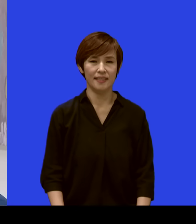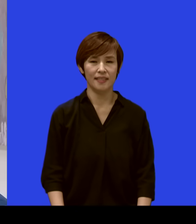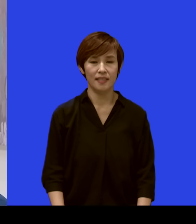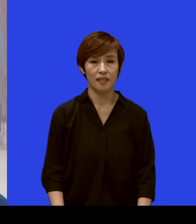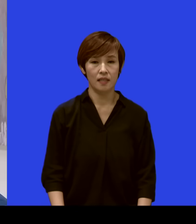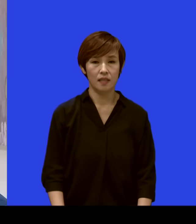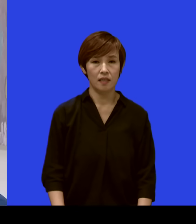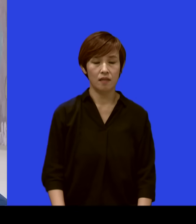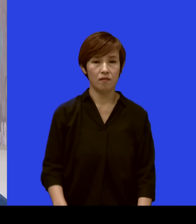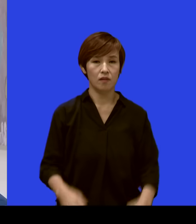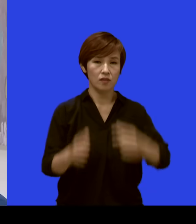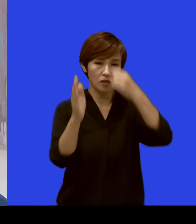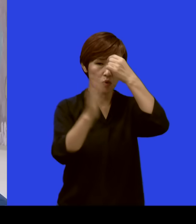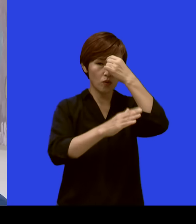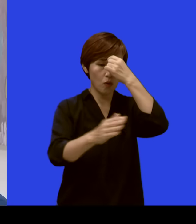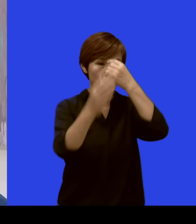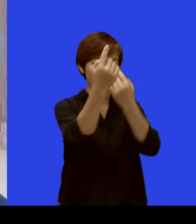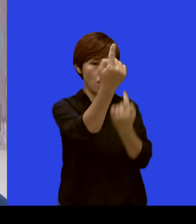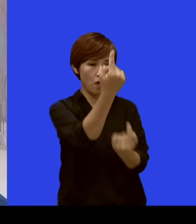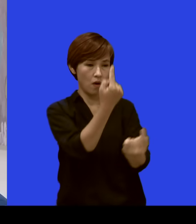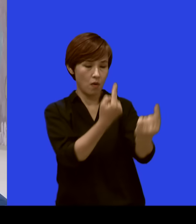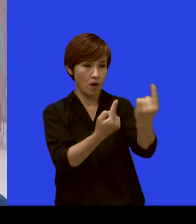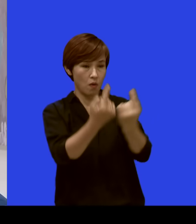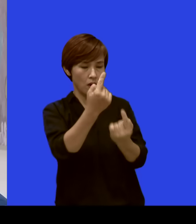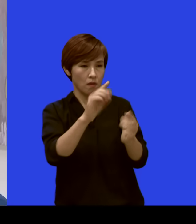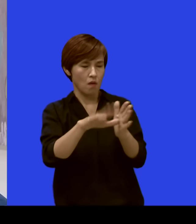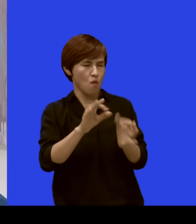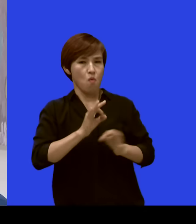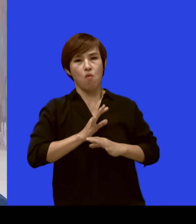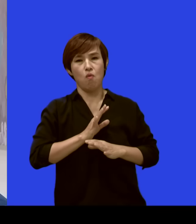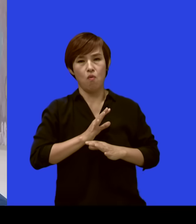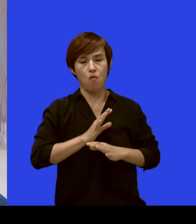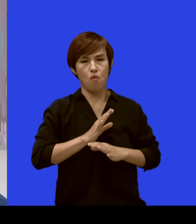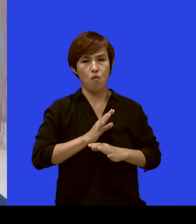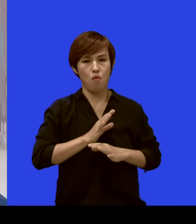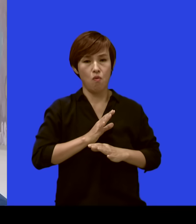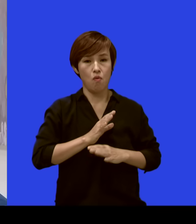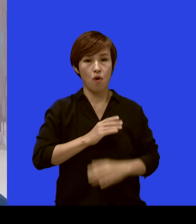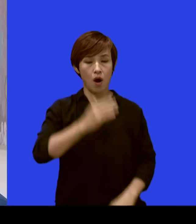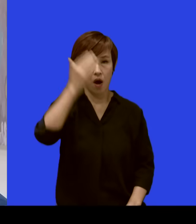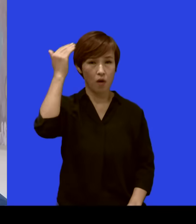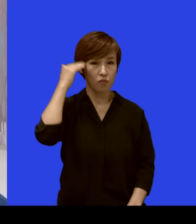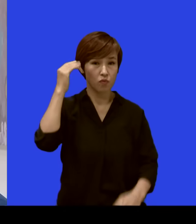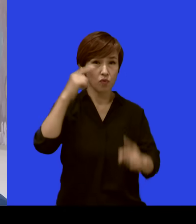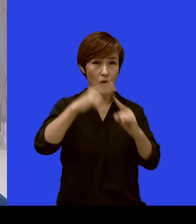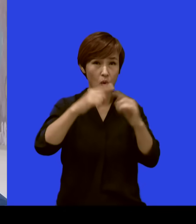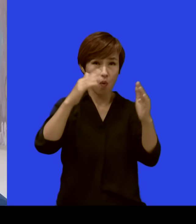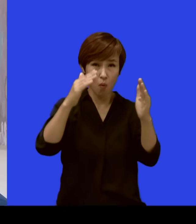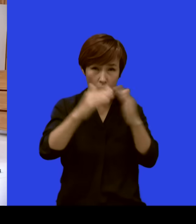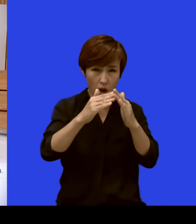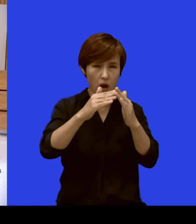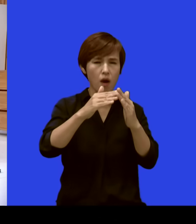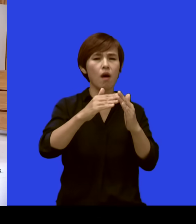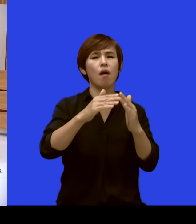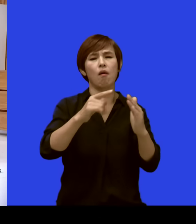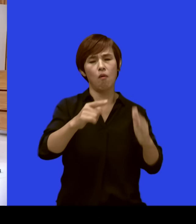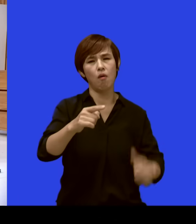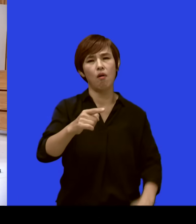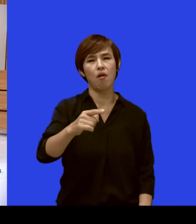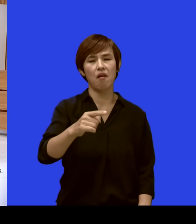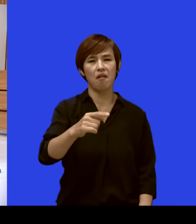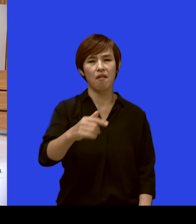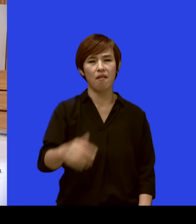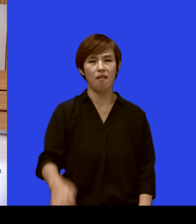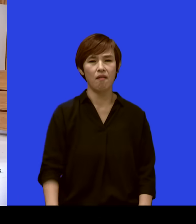교회 한 분 한 분이 오시는데 깜짝 놀랐습니다. 저는 그때서야 한국 교회에도 리그가 있구나. 메이저 리그, 마이너